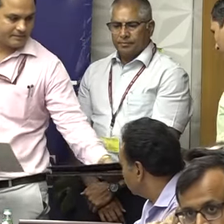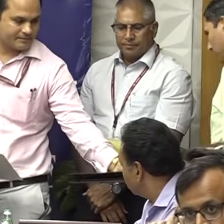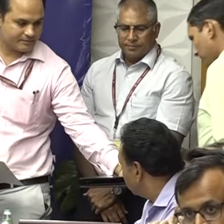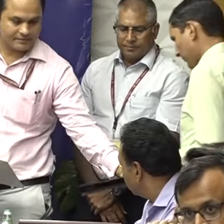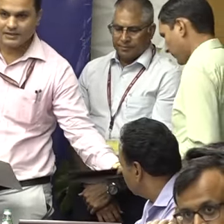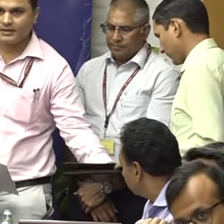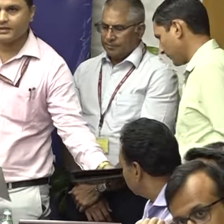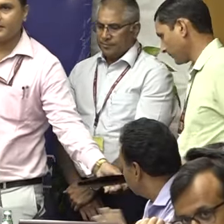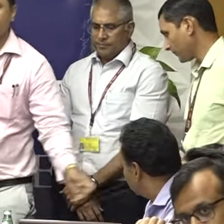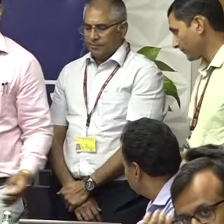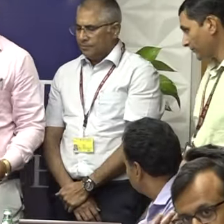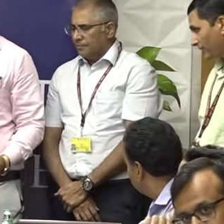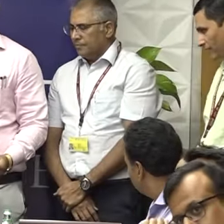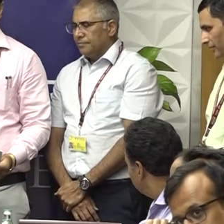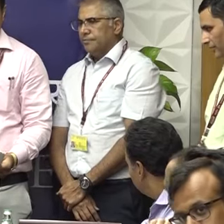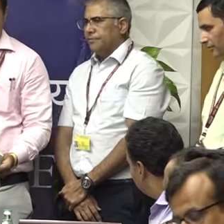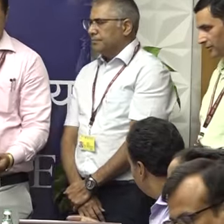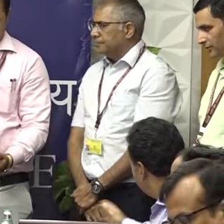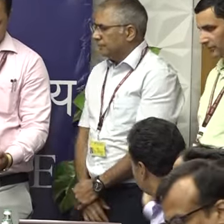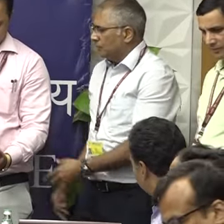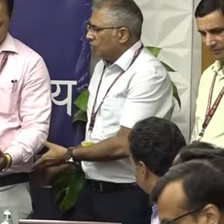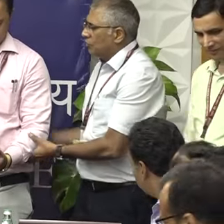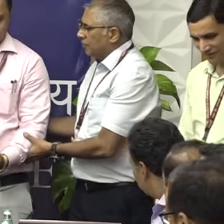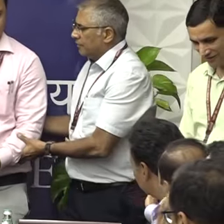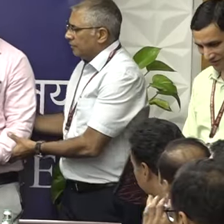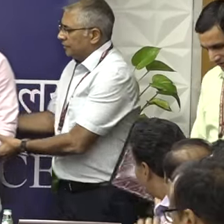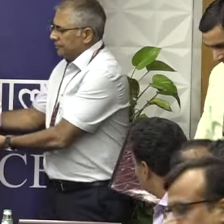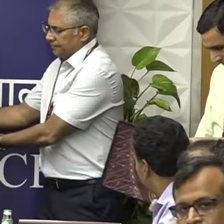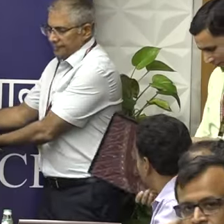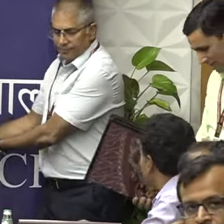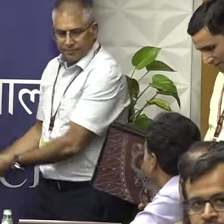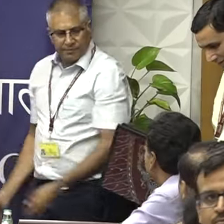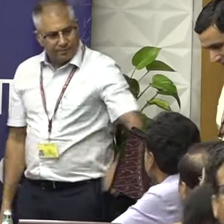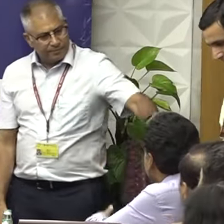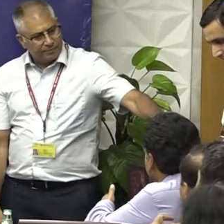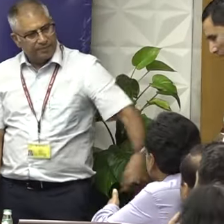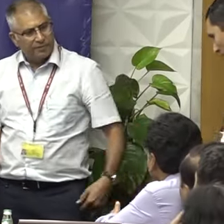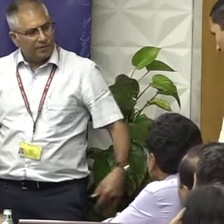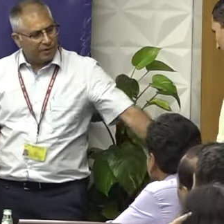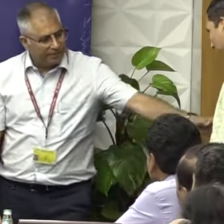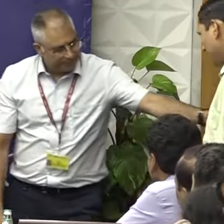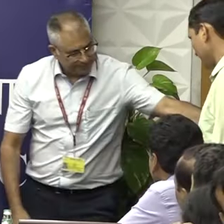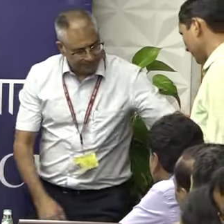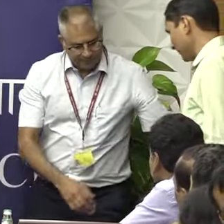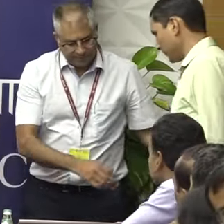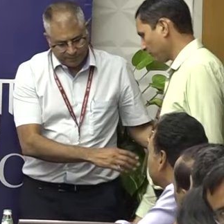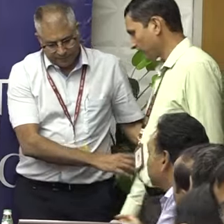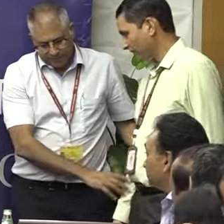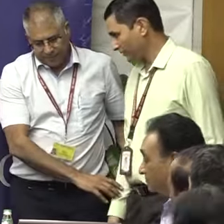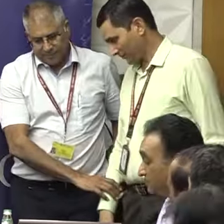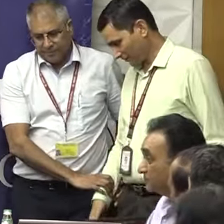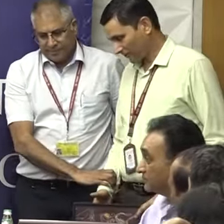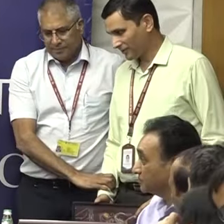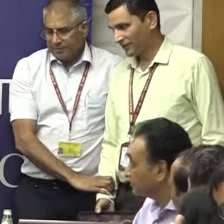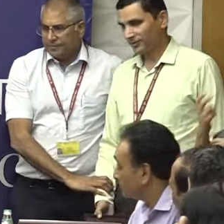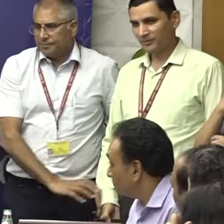सर्वप्रथम समझौता ज्ञापन हो रहा है जेवियर्स रिसर्च सेंटर फॉर विजुअली चैलेंज मुंबई, जेवियर्स रिसर्च सेंटर